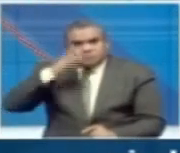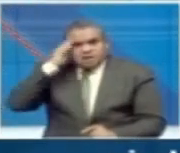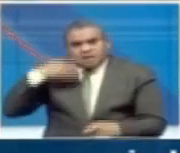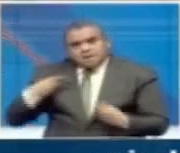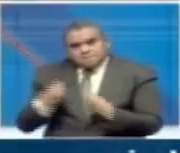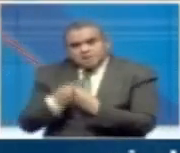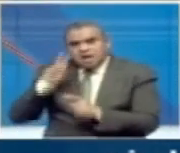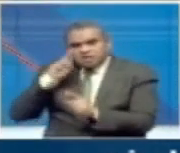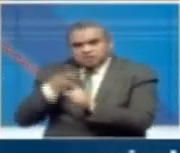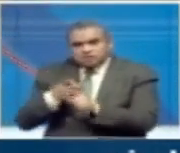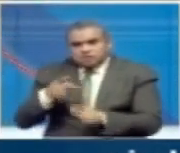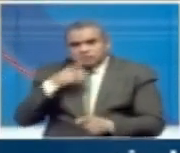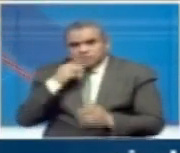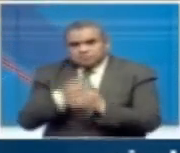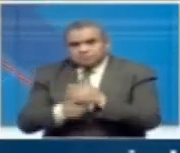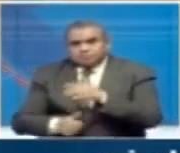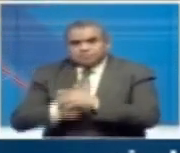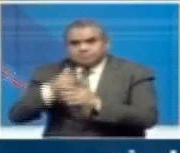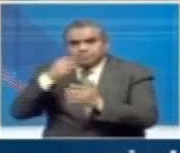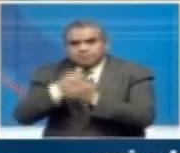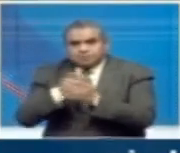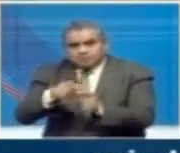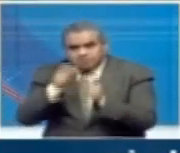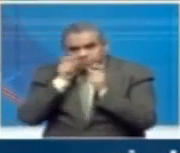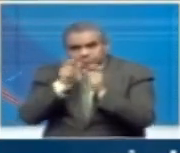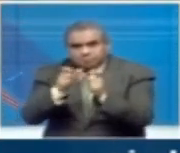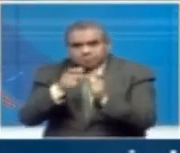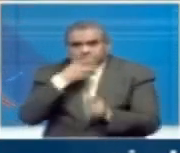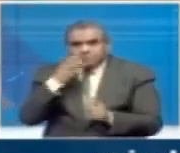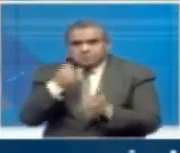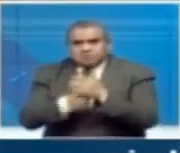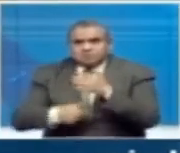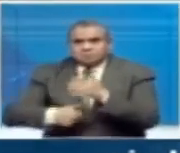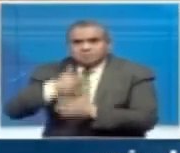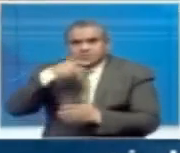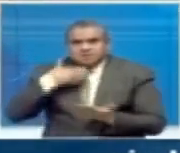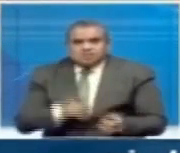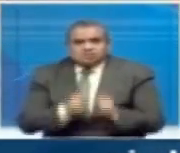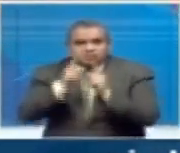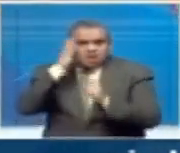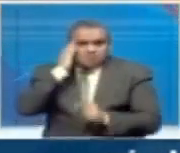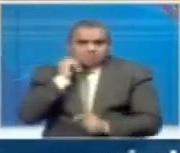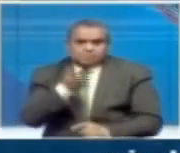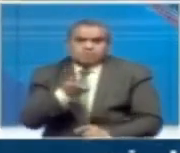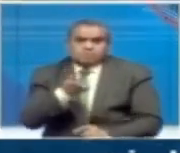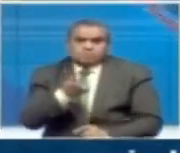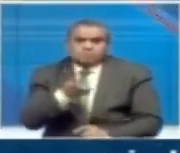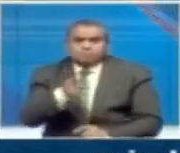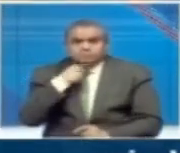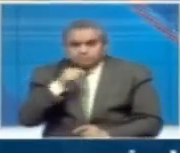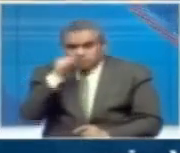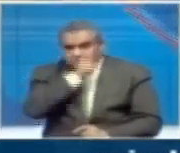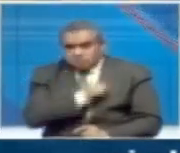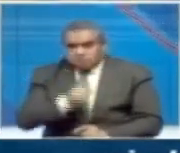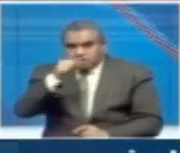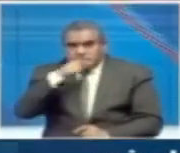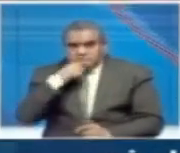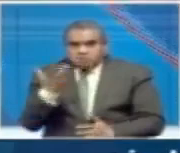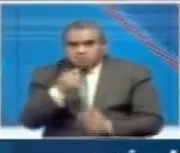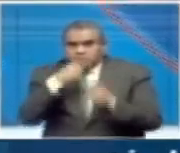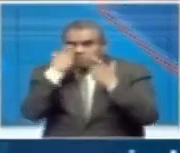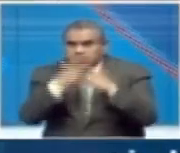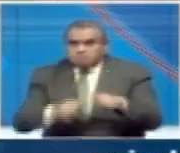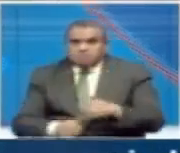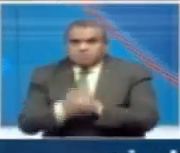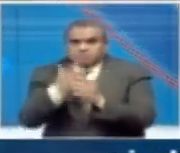معايا. فرحانة ان هم مهتمين بنا، فرحانة ان انا بنت الشهيد. عشان بيقولوا اني بطل